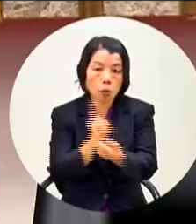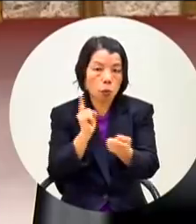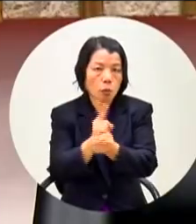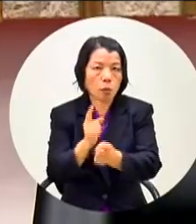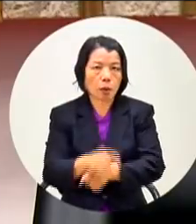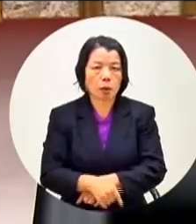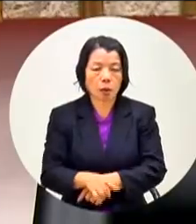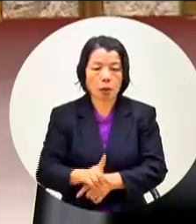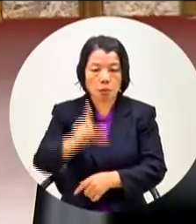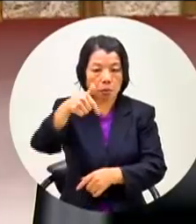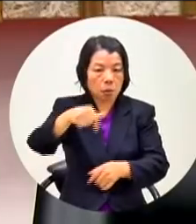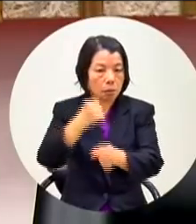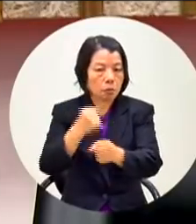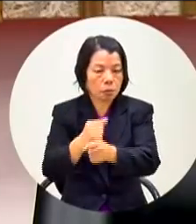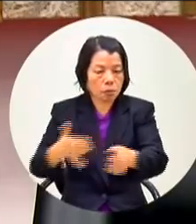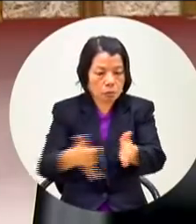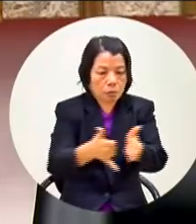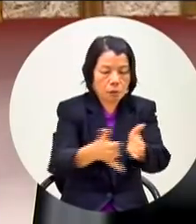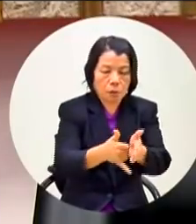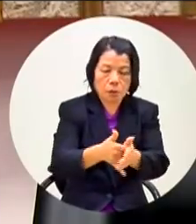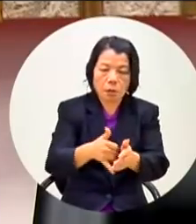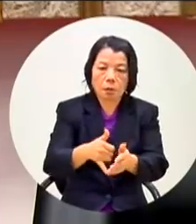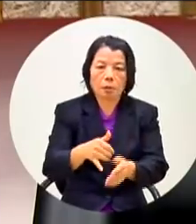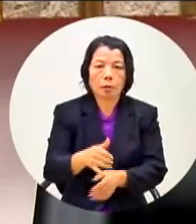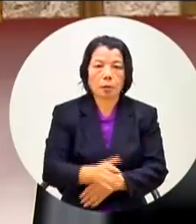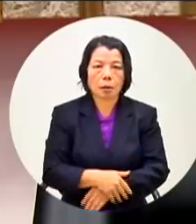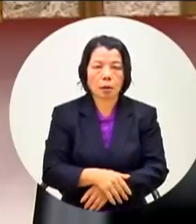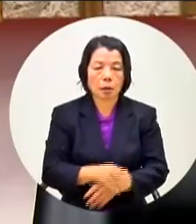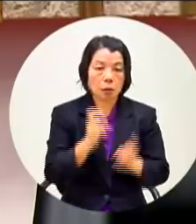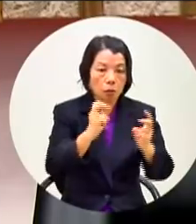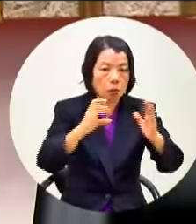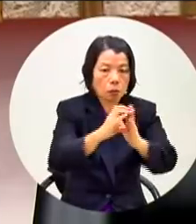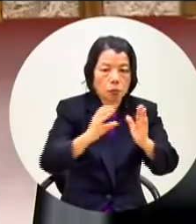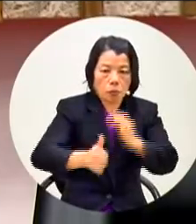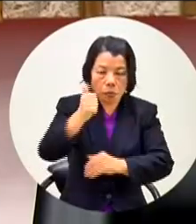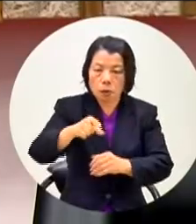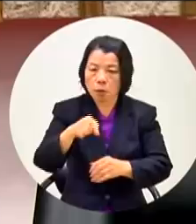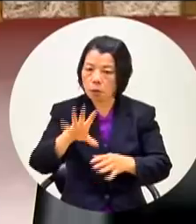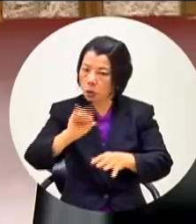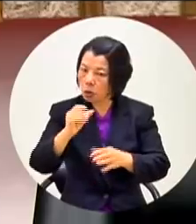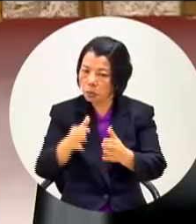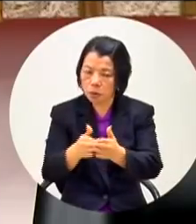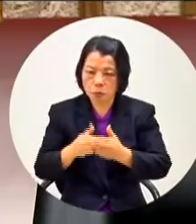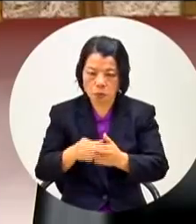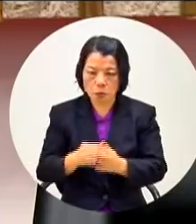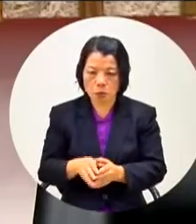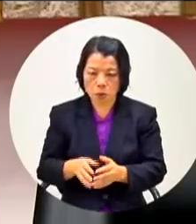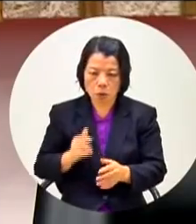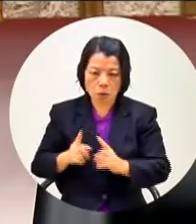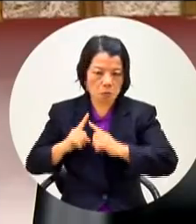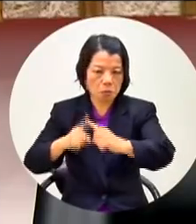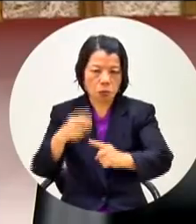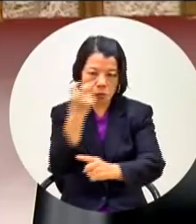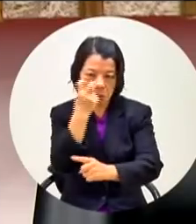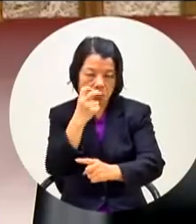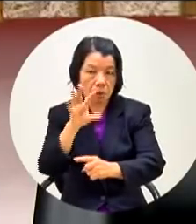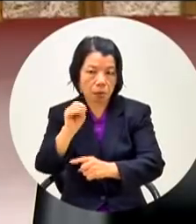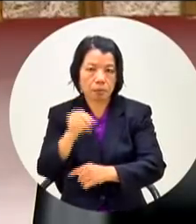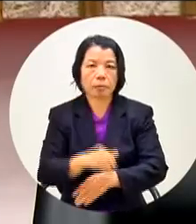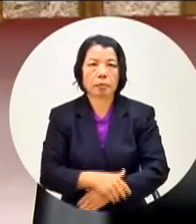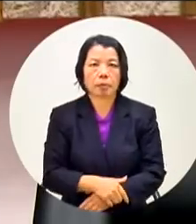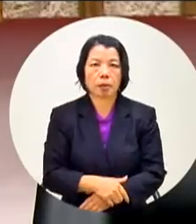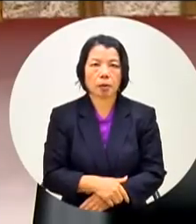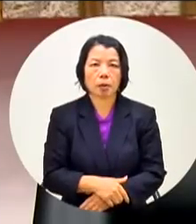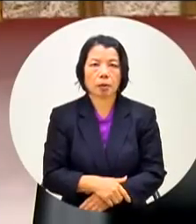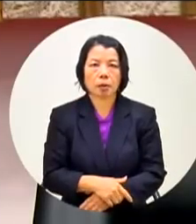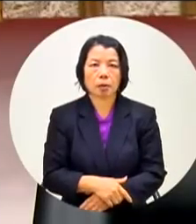是不是也有去调查过这附近的相关的一些人口比例哈。那我们不希望呢，政府呢，